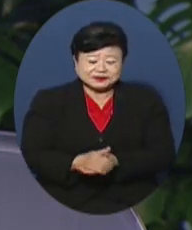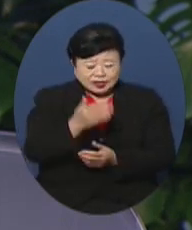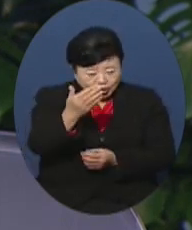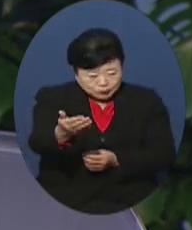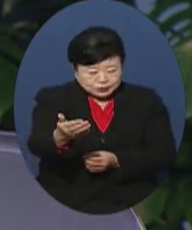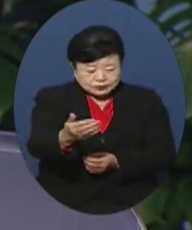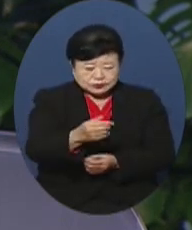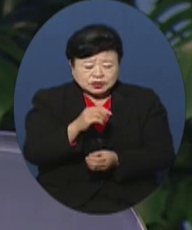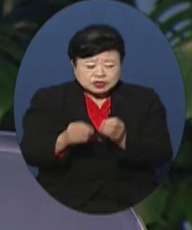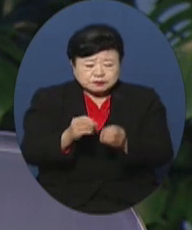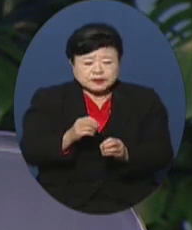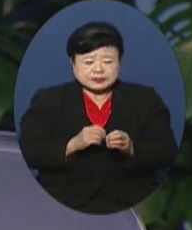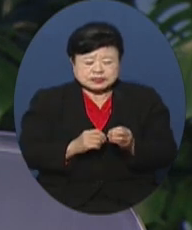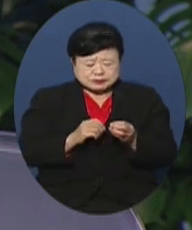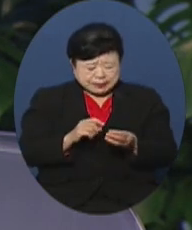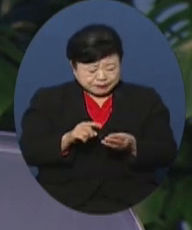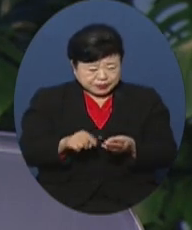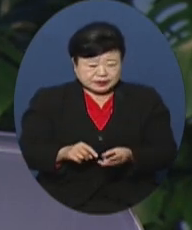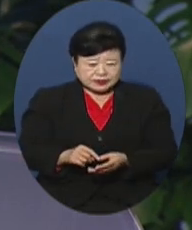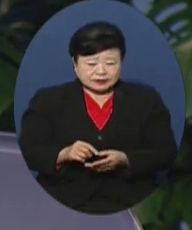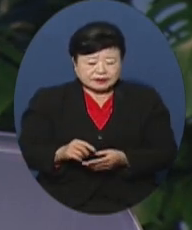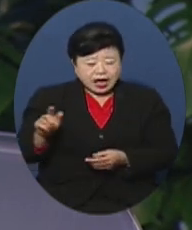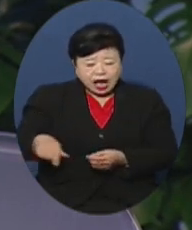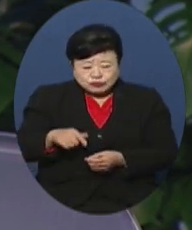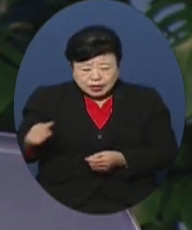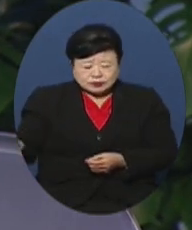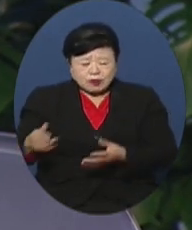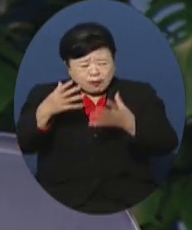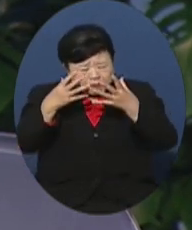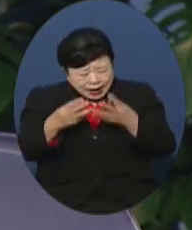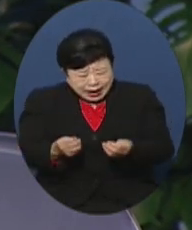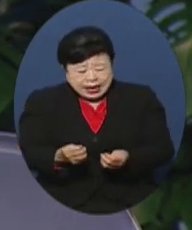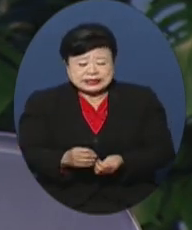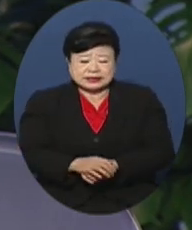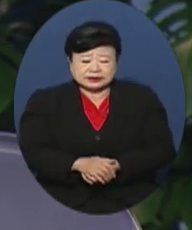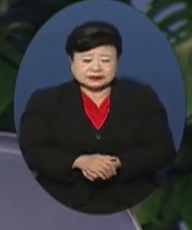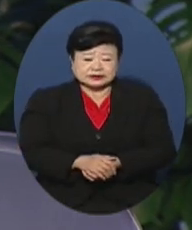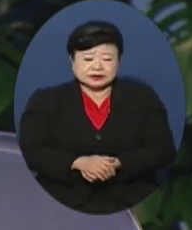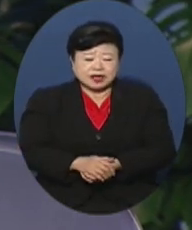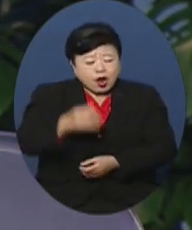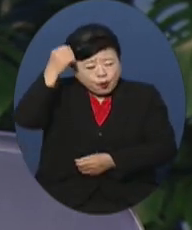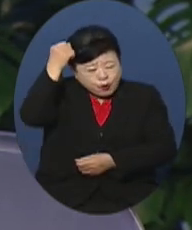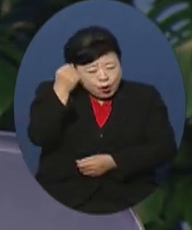여러분, 시편 23편을 하루에도 수십 번씩